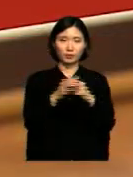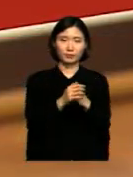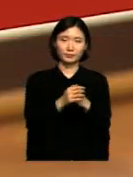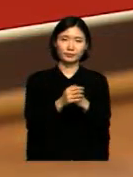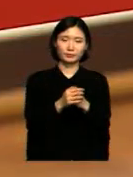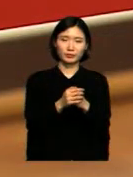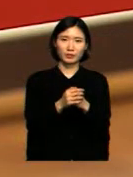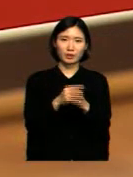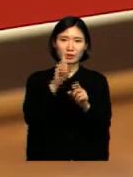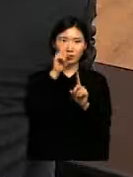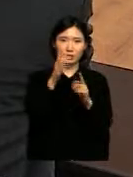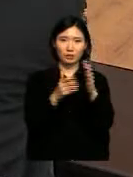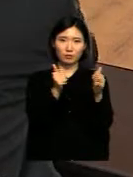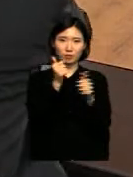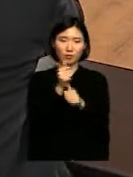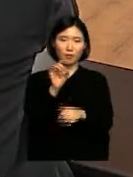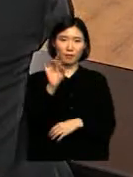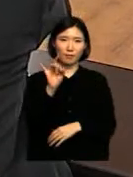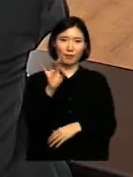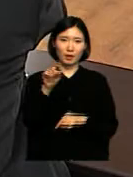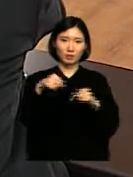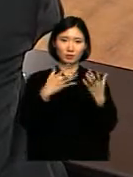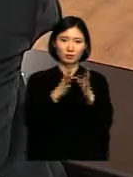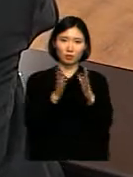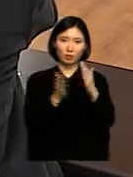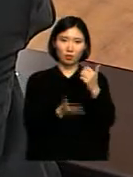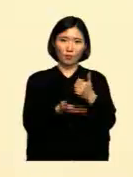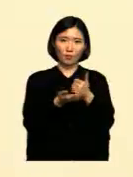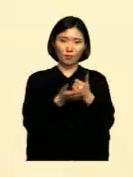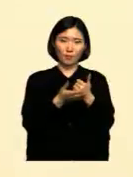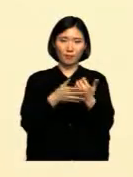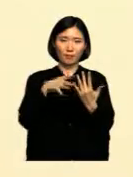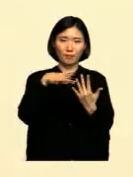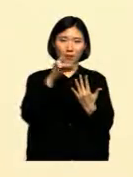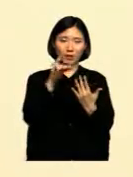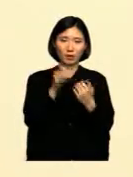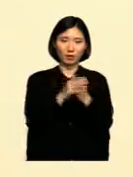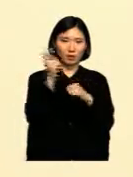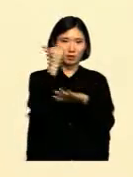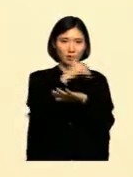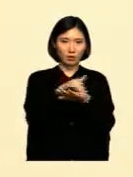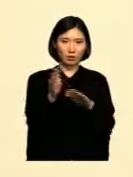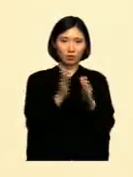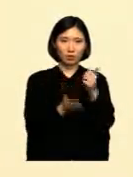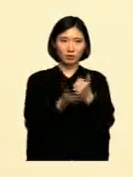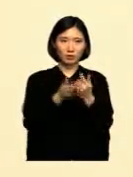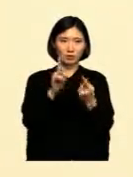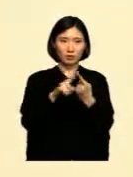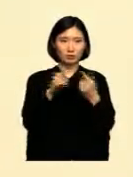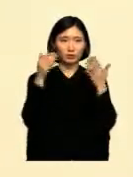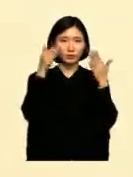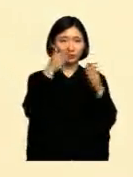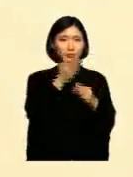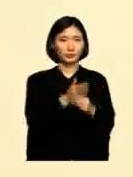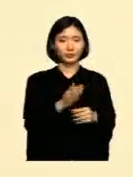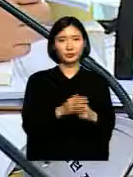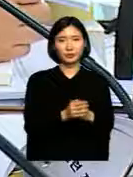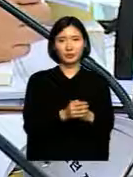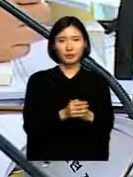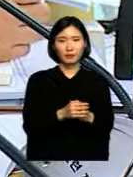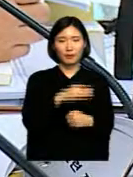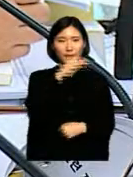최근 이 예비후보가 단독으로 당내 공천 심사를 받으며 전략 공천 여부에 이목이 집중되고 있습니다